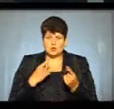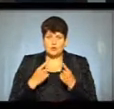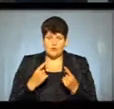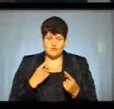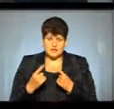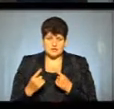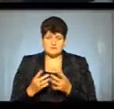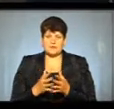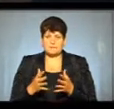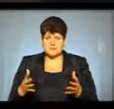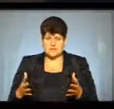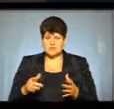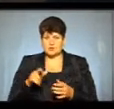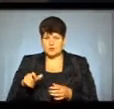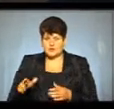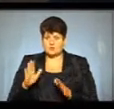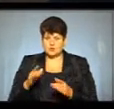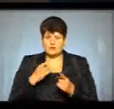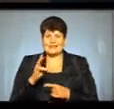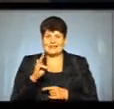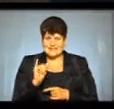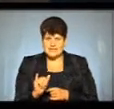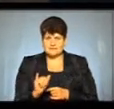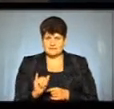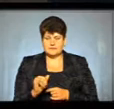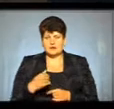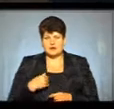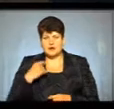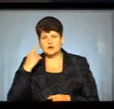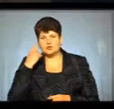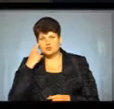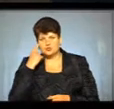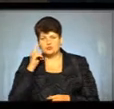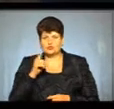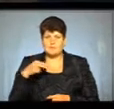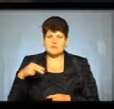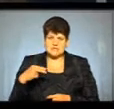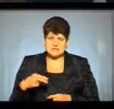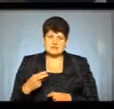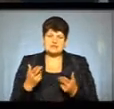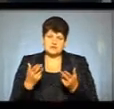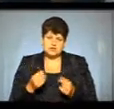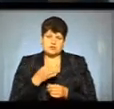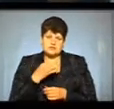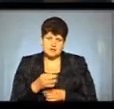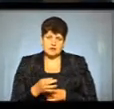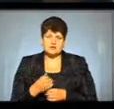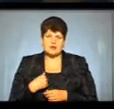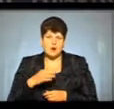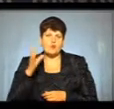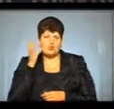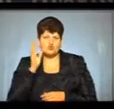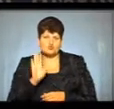більшість громадян буде говорити ні, я думаю, що президент, звичайно, скаже, я почув, ні, так